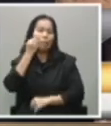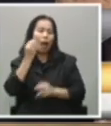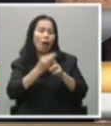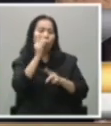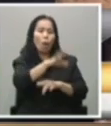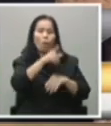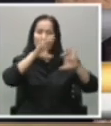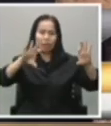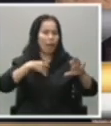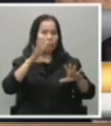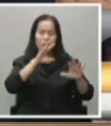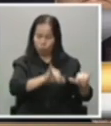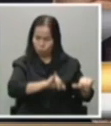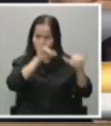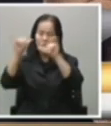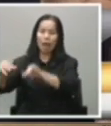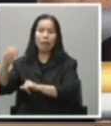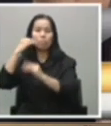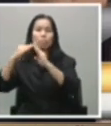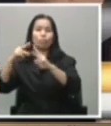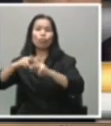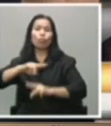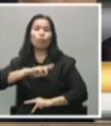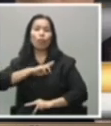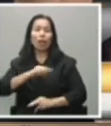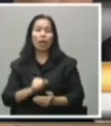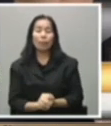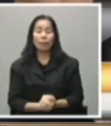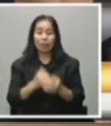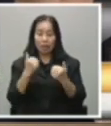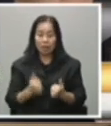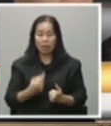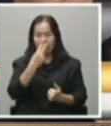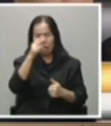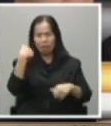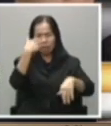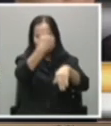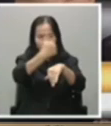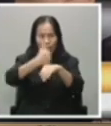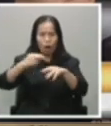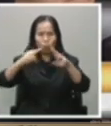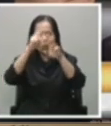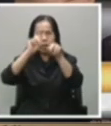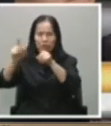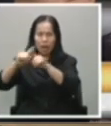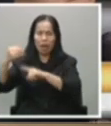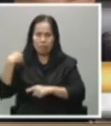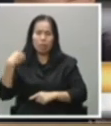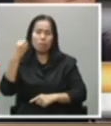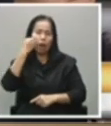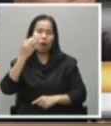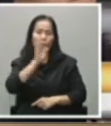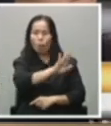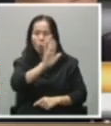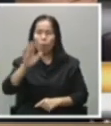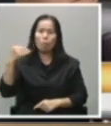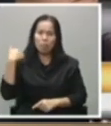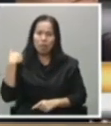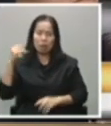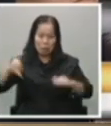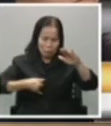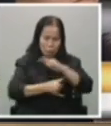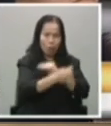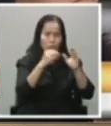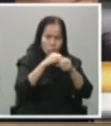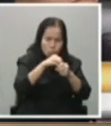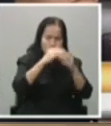วนข้ออ้างเรื่องความปลอดภัยนั้นจะเห็นว่านายกรัฐมนตรีทุกท่านที่ผ่านมาเนี่ยเขามีบ้านพักตนเองไม่ต้องไปอยู่ในค่ายทหารน